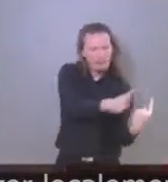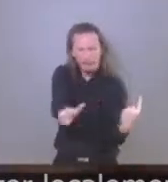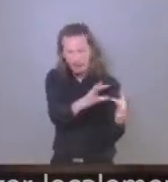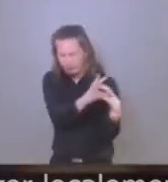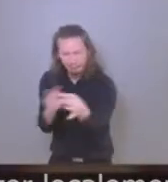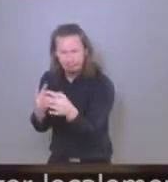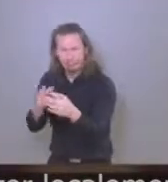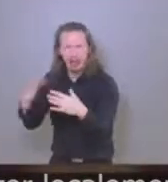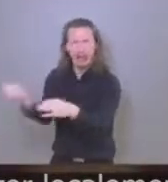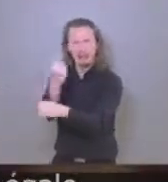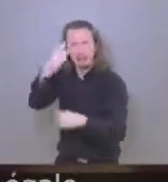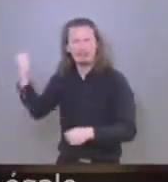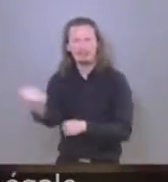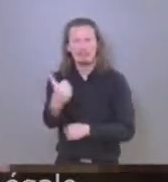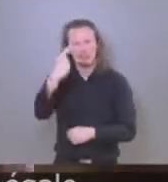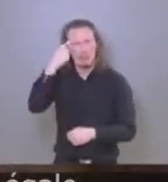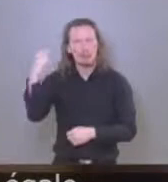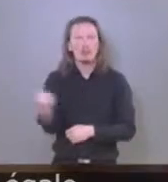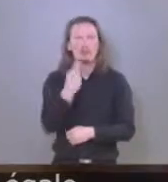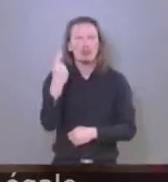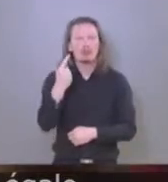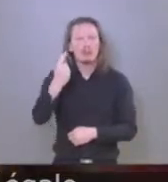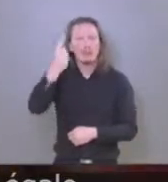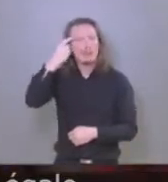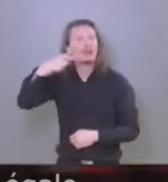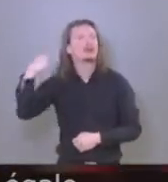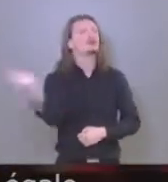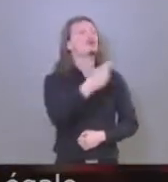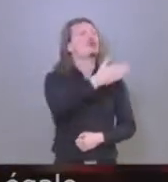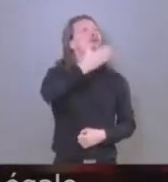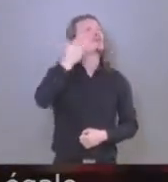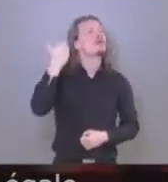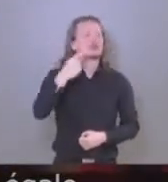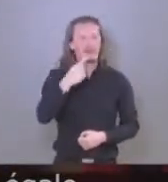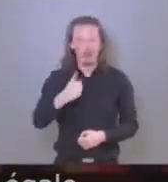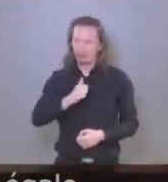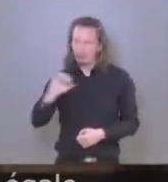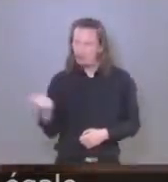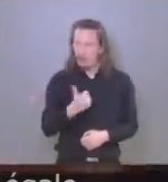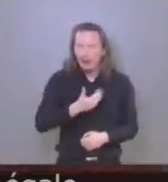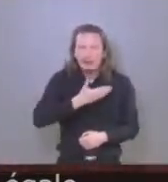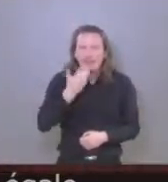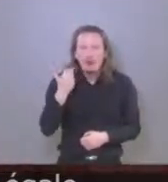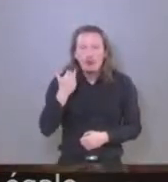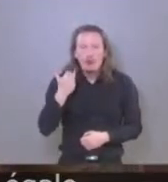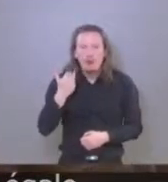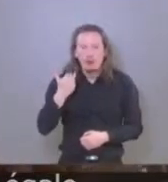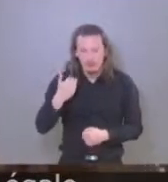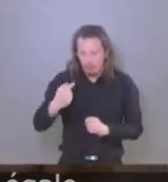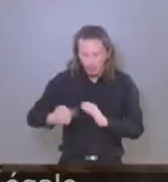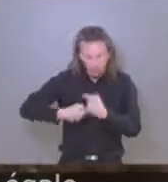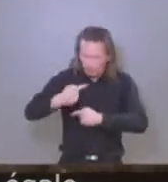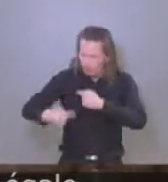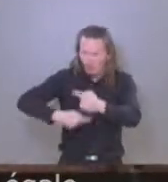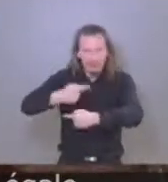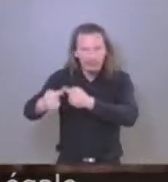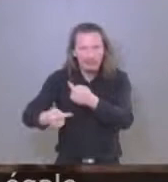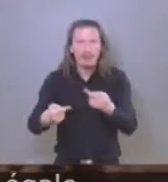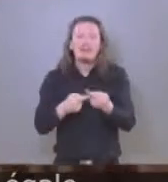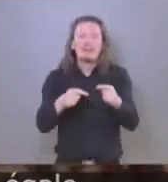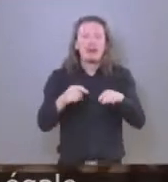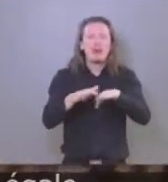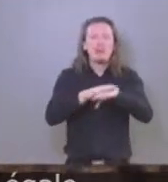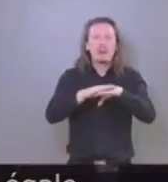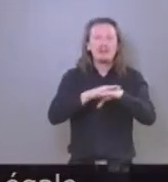en bien-être pour tout le monde. Et quand ça va mieux pour tout le monde, ben ça va mieux pour chacun. Bref. Et ainsi de suite. Pareil pour la politique du